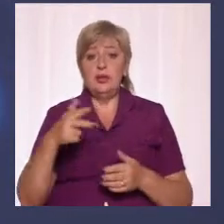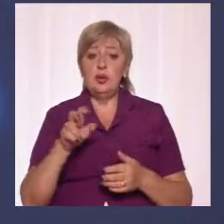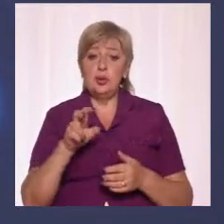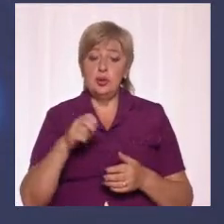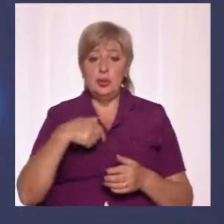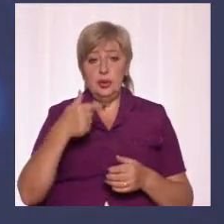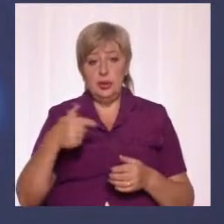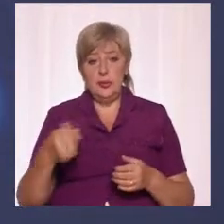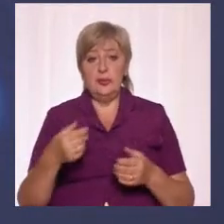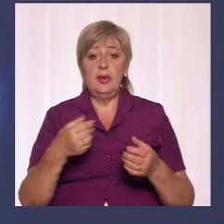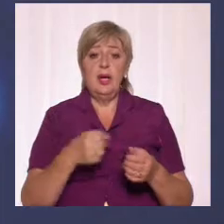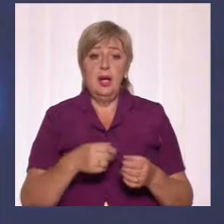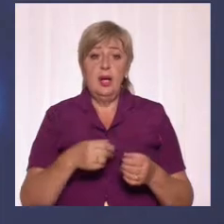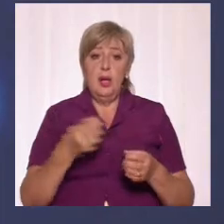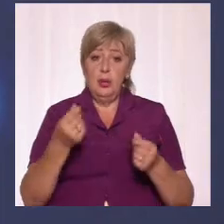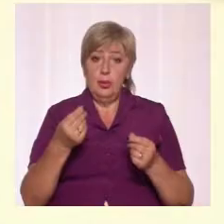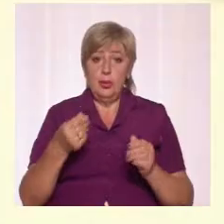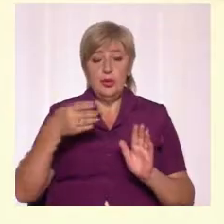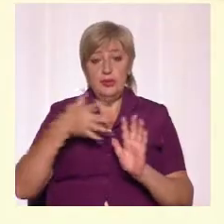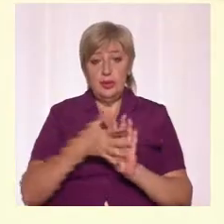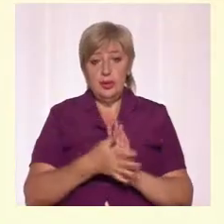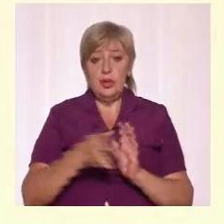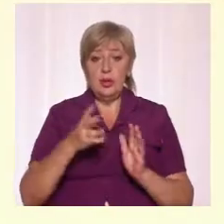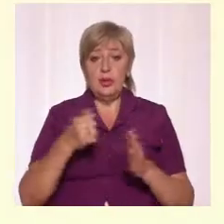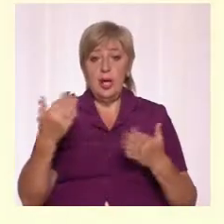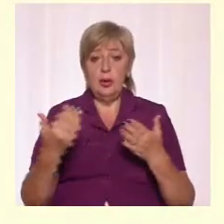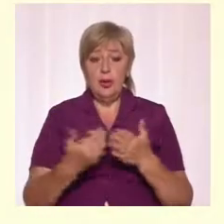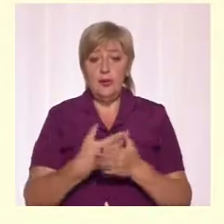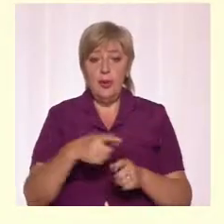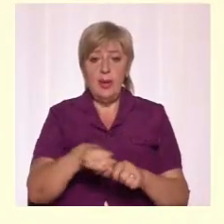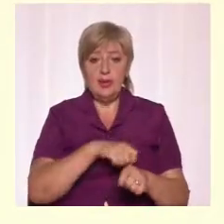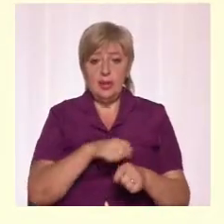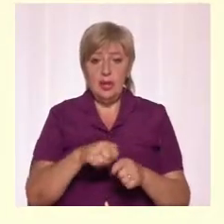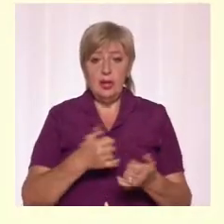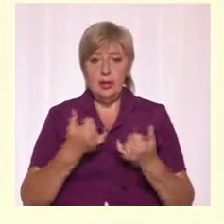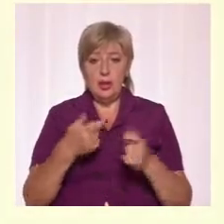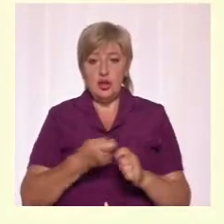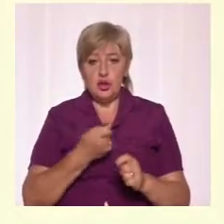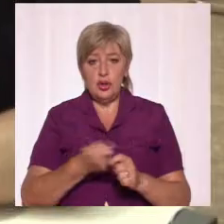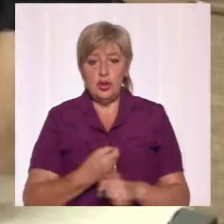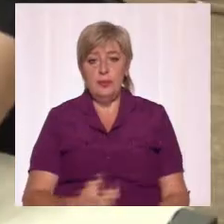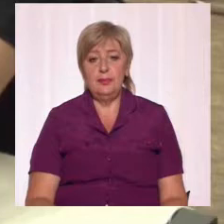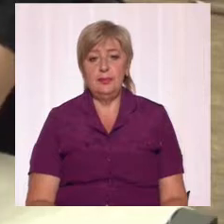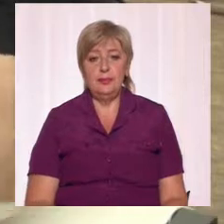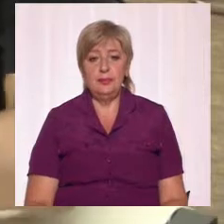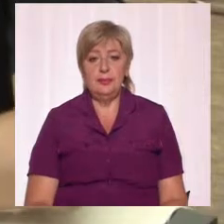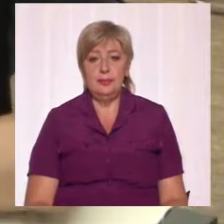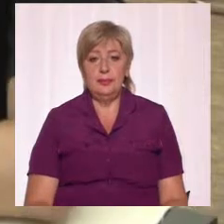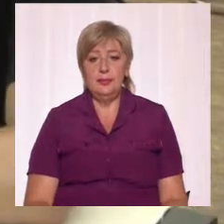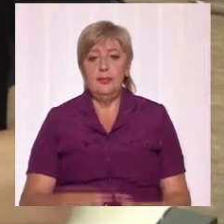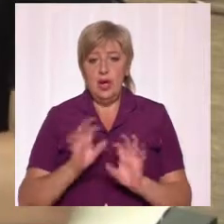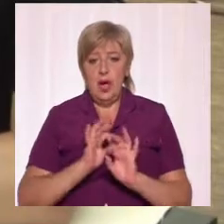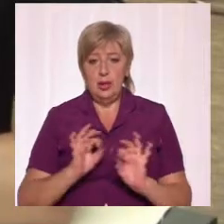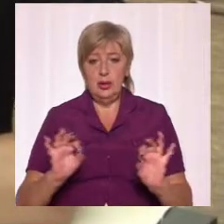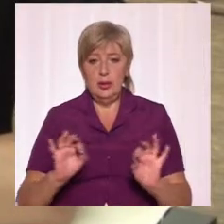витрачають на нові матеріали для пошиття. Отлично. Отлично. Да,